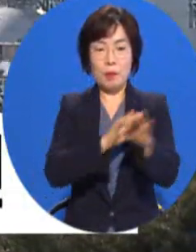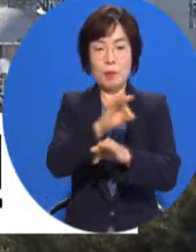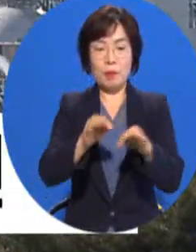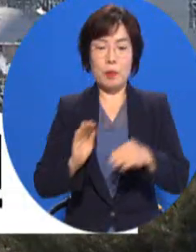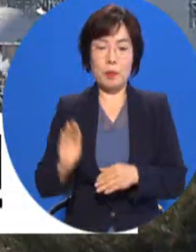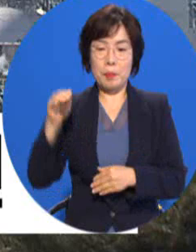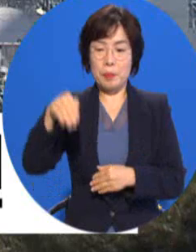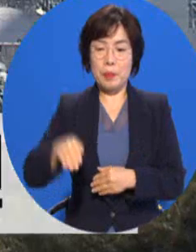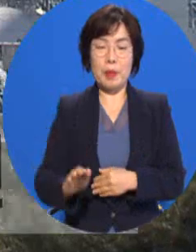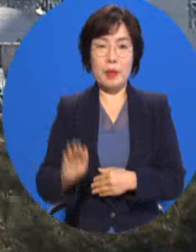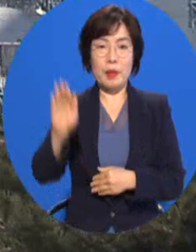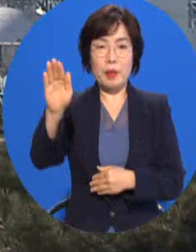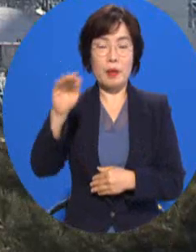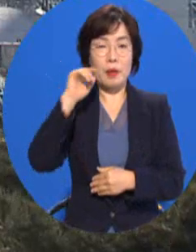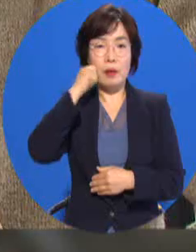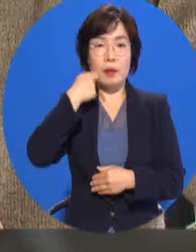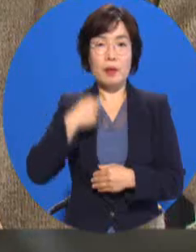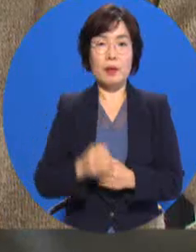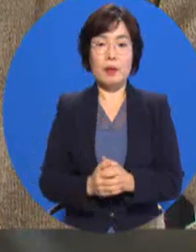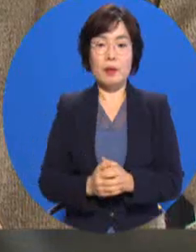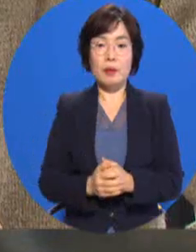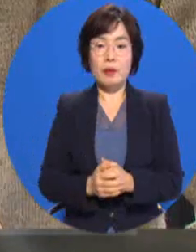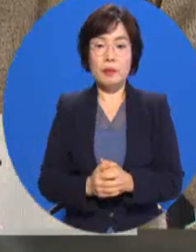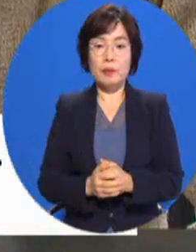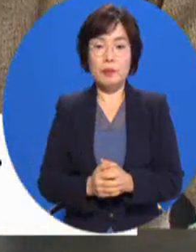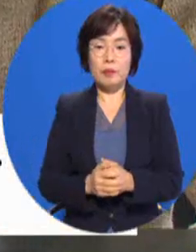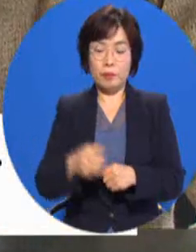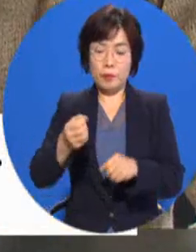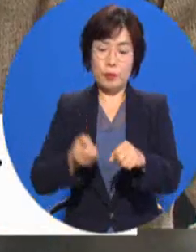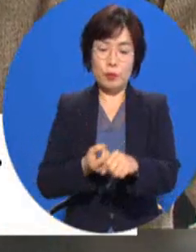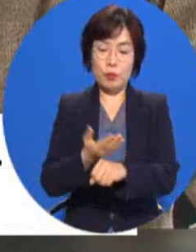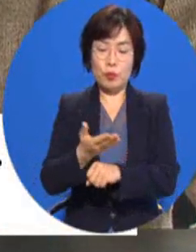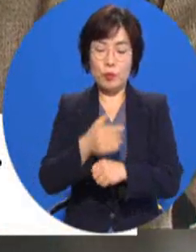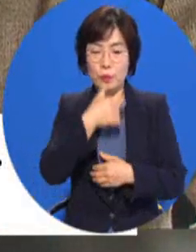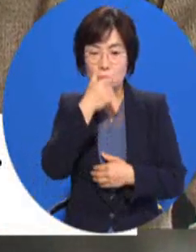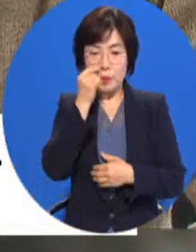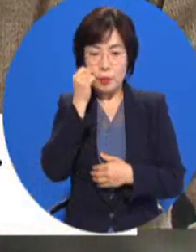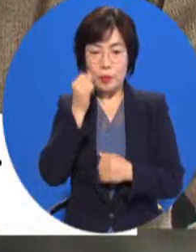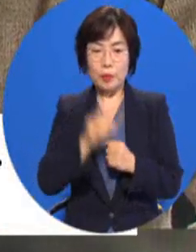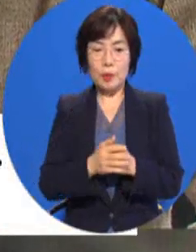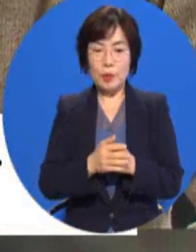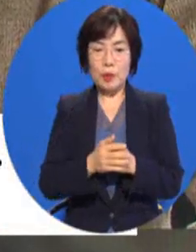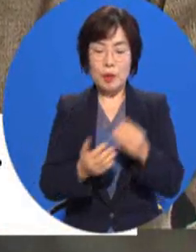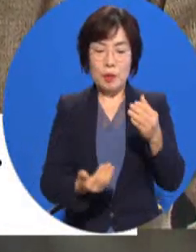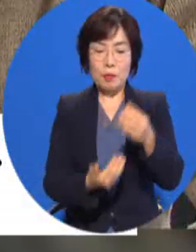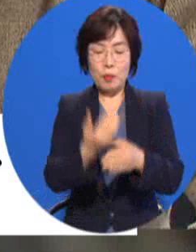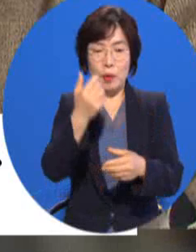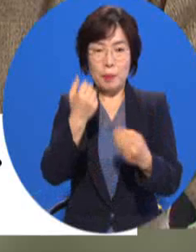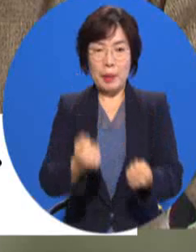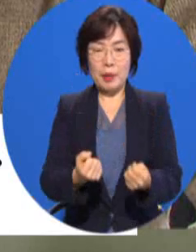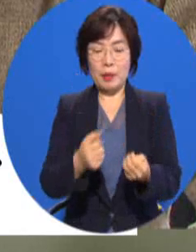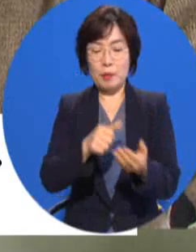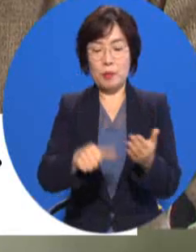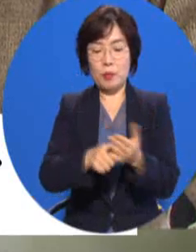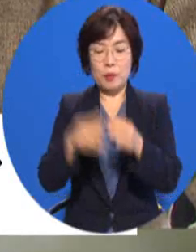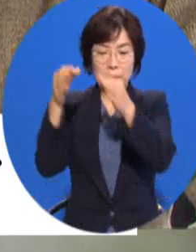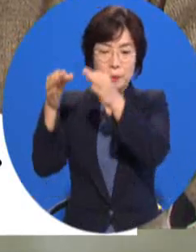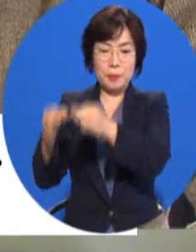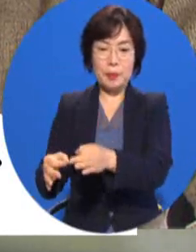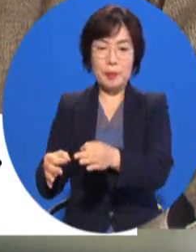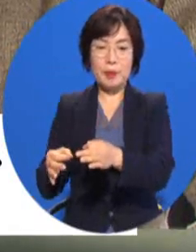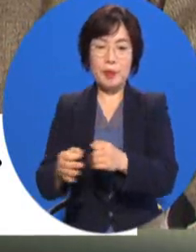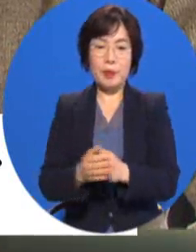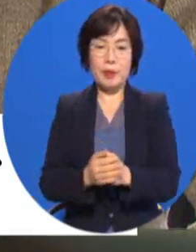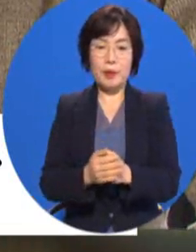반전을 이뤄내지 못했습니다. 수요 둔화와 공급 과잉으로 인해서 제품 가격이 많이 하락했습니다.